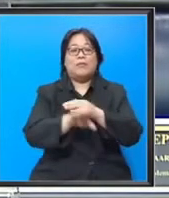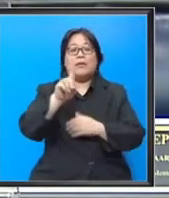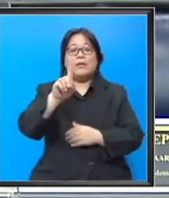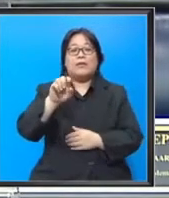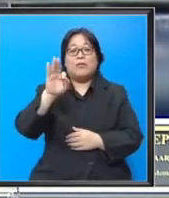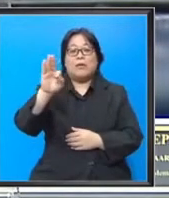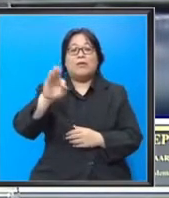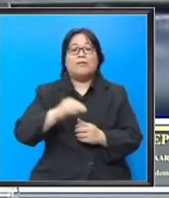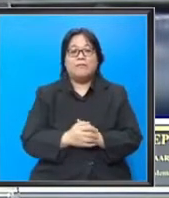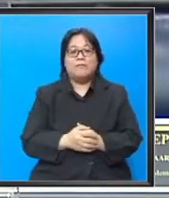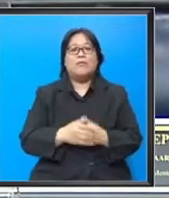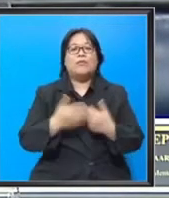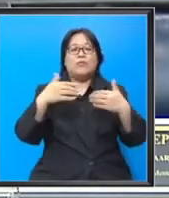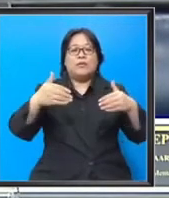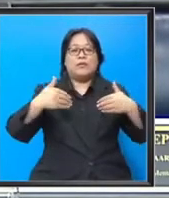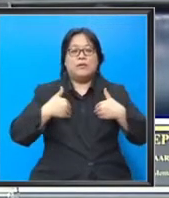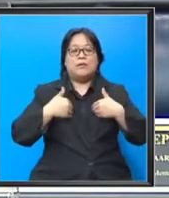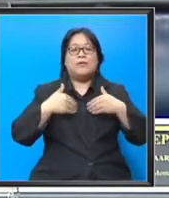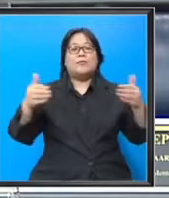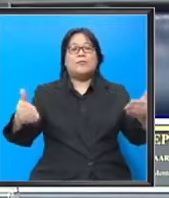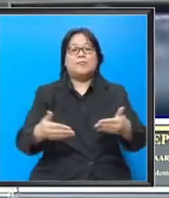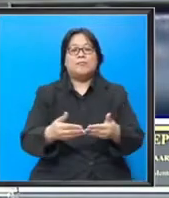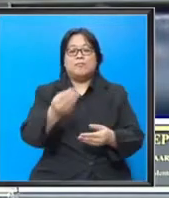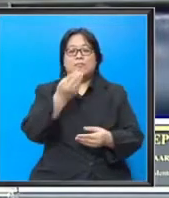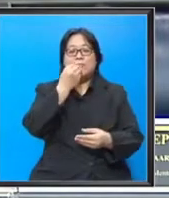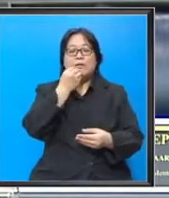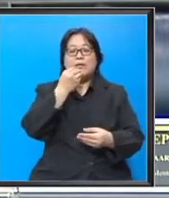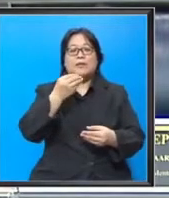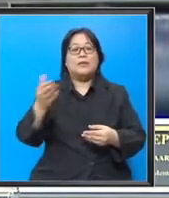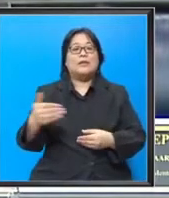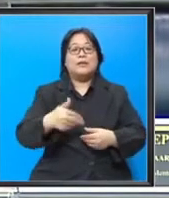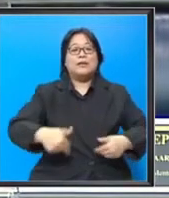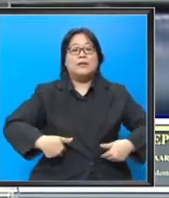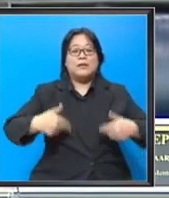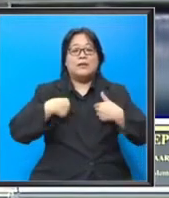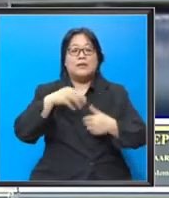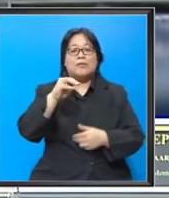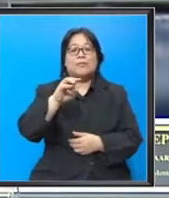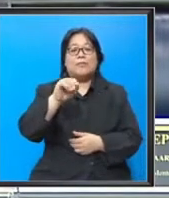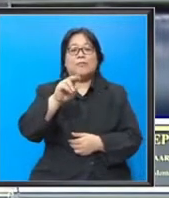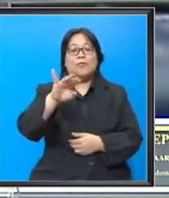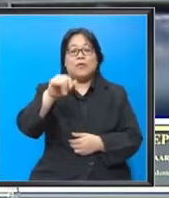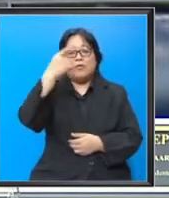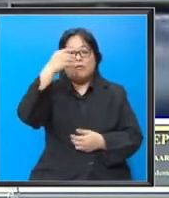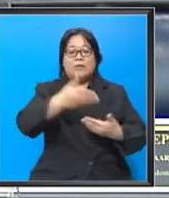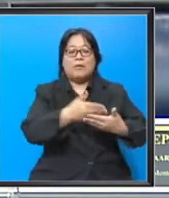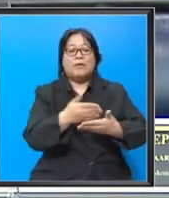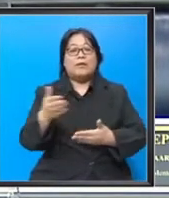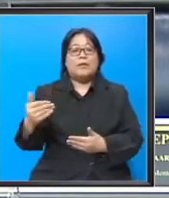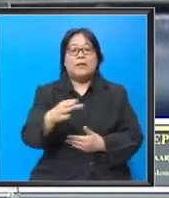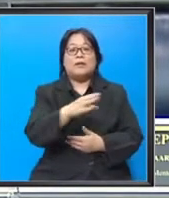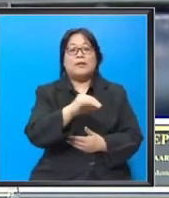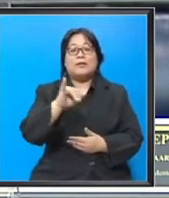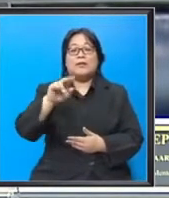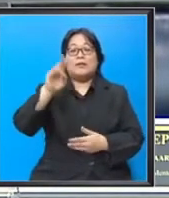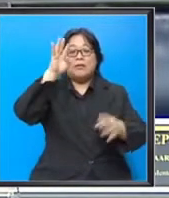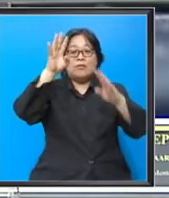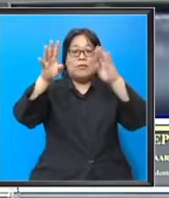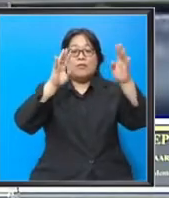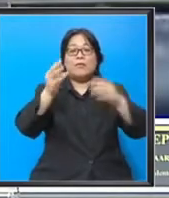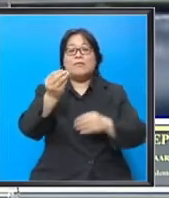perikanan Lisye telah memperkenalkan makanan ikan hidup seperti moena untuk anak-anak ikan dan juga inovasi